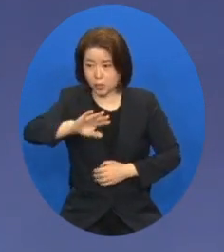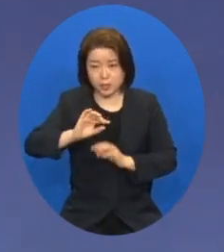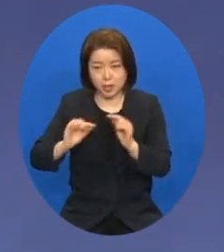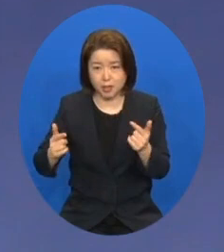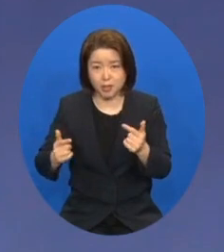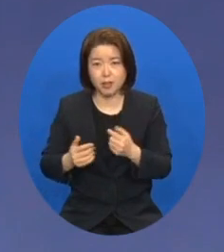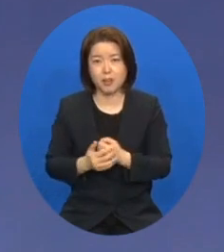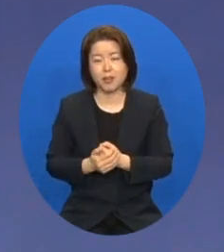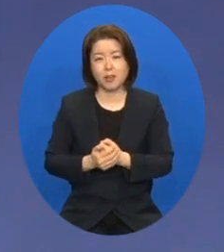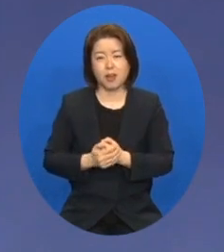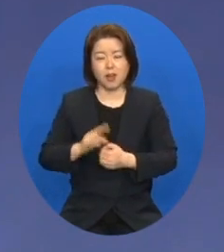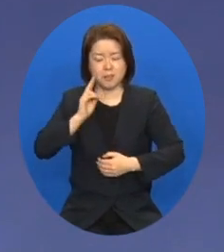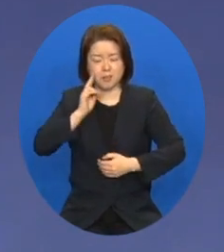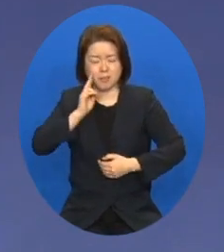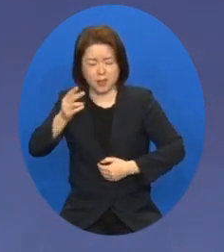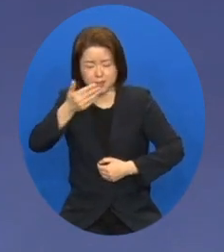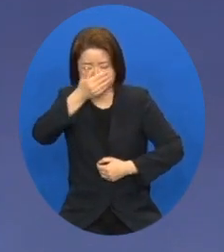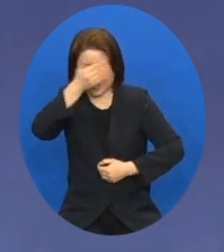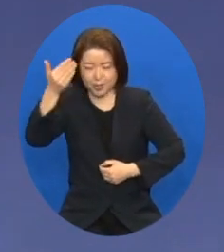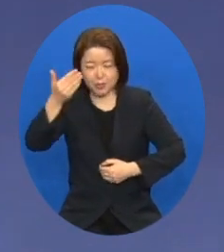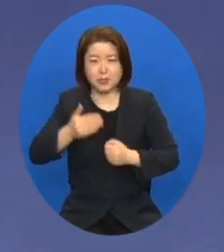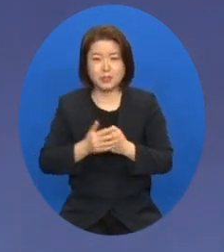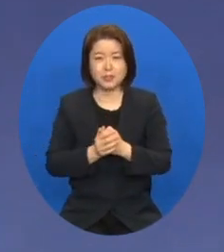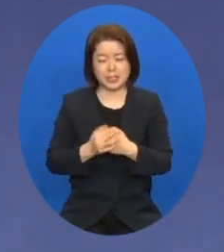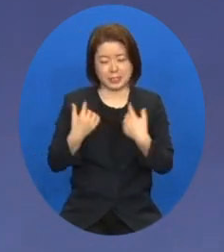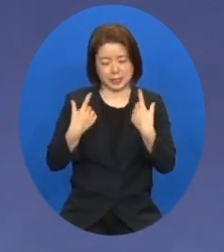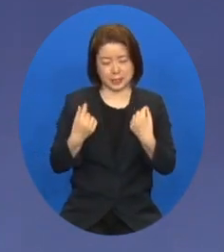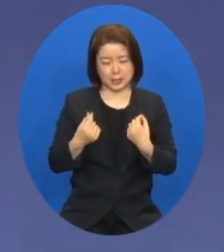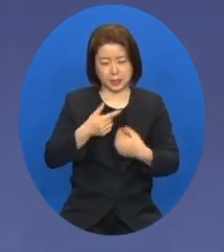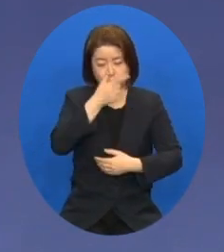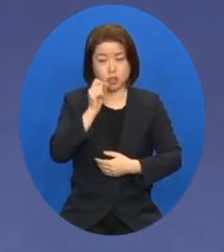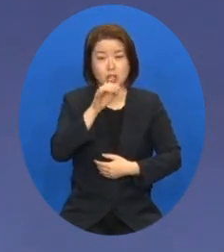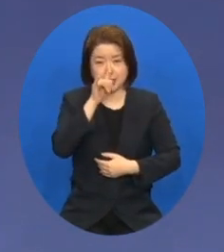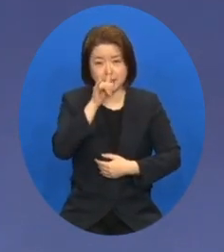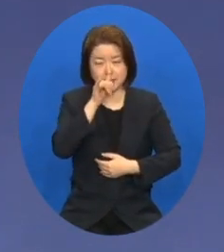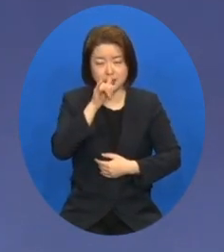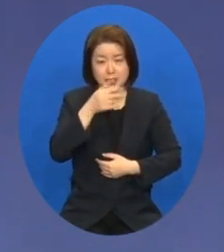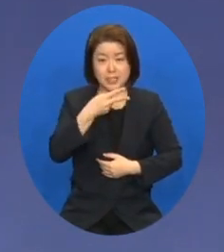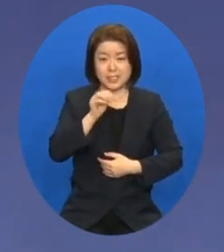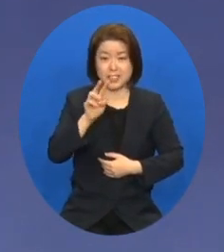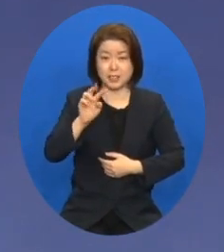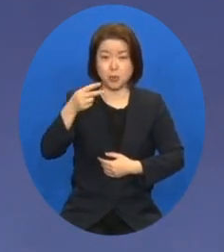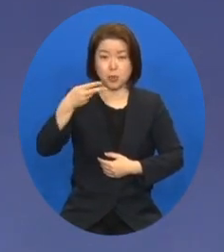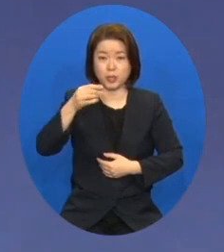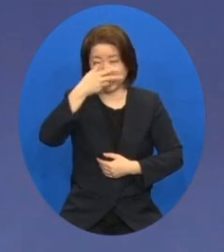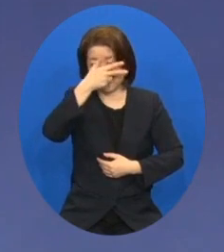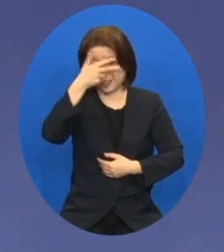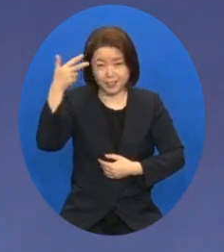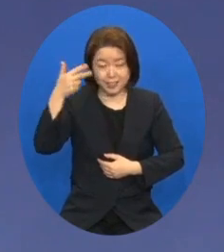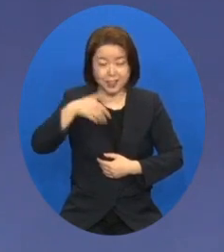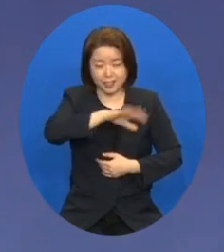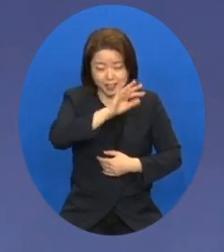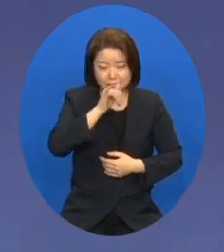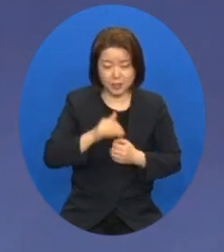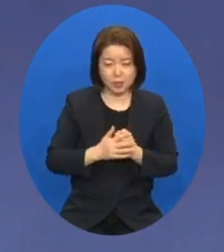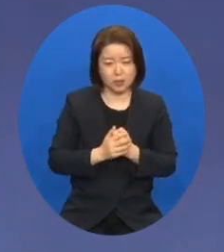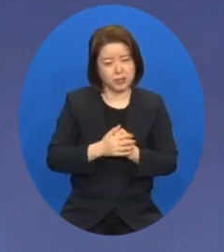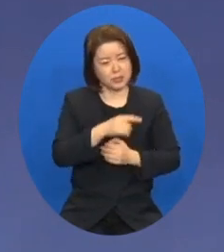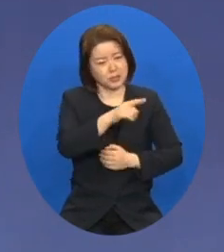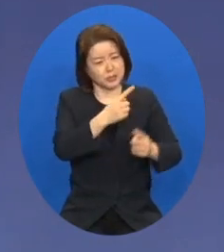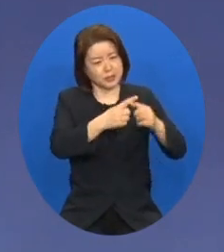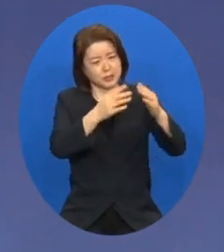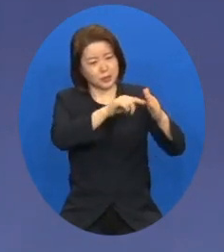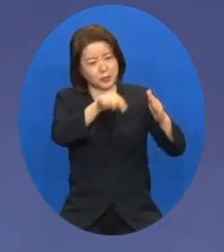아주 젊은 여전히 좀 미숙한 김 5대가 가서 고린도 교회 문제를 해결할 수